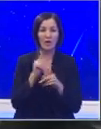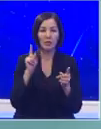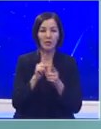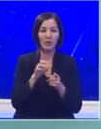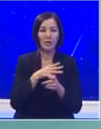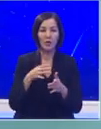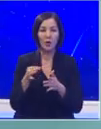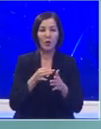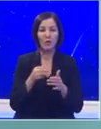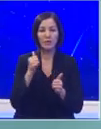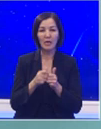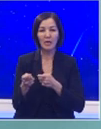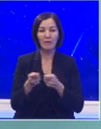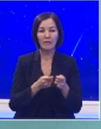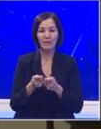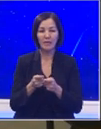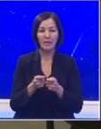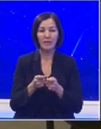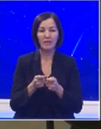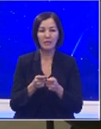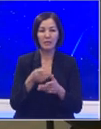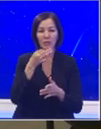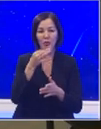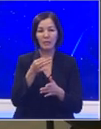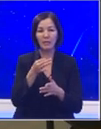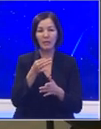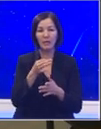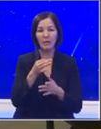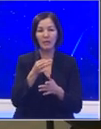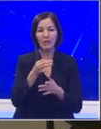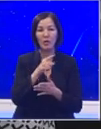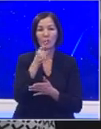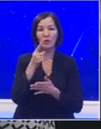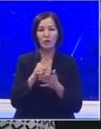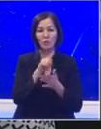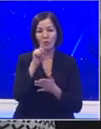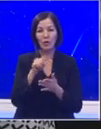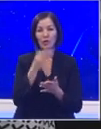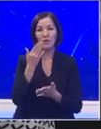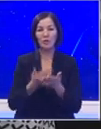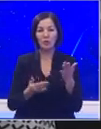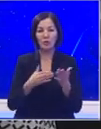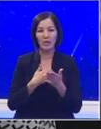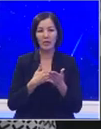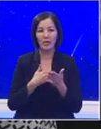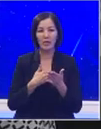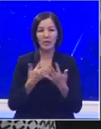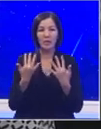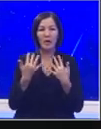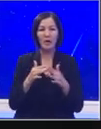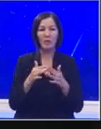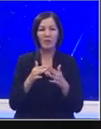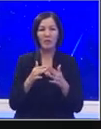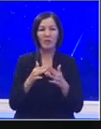Облыстан келген әрбір басқарма мамандары мен аудан жауаптыларына кезекпен тұрып, сауалдарын қойды. Жаңа кезең басында ауылдықтардың